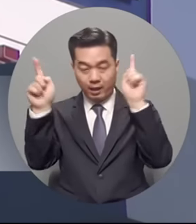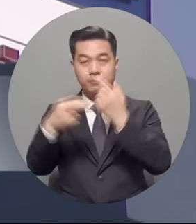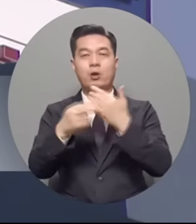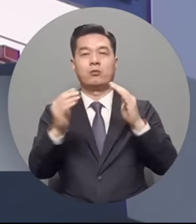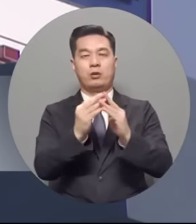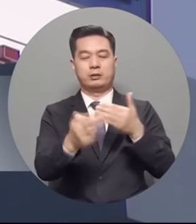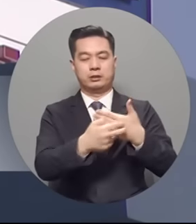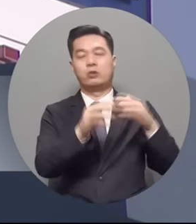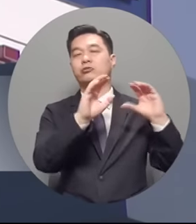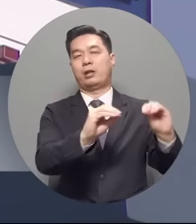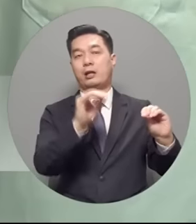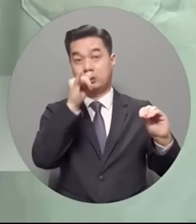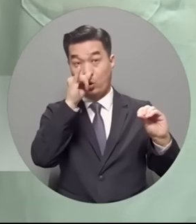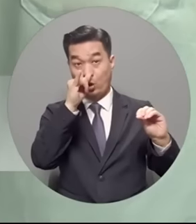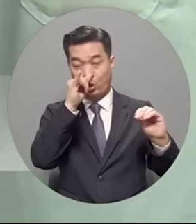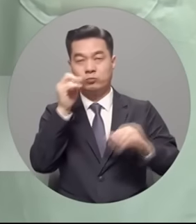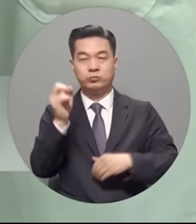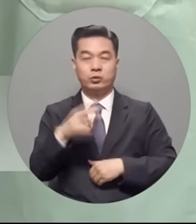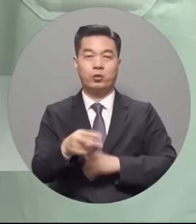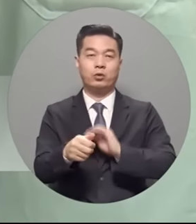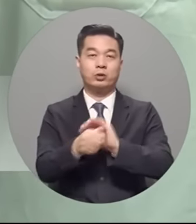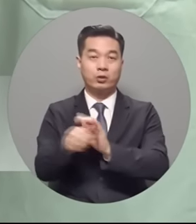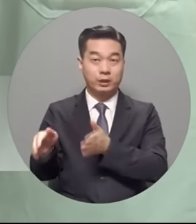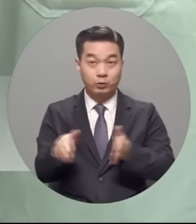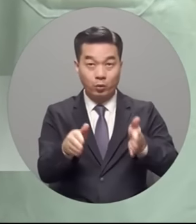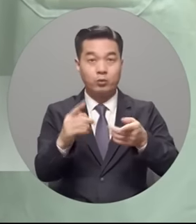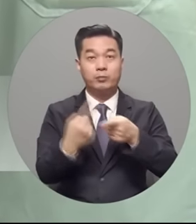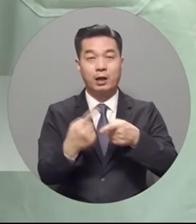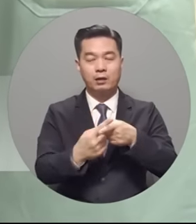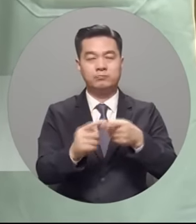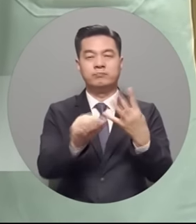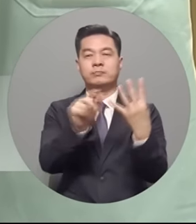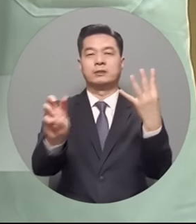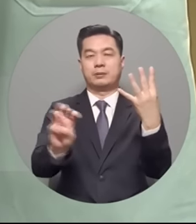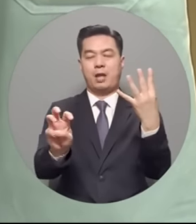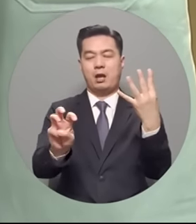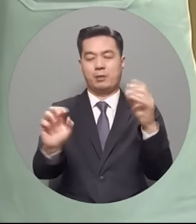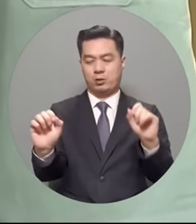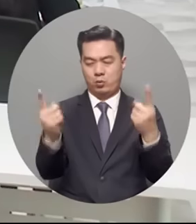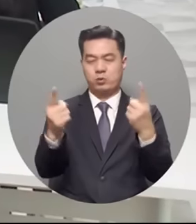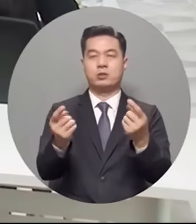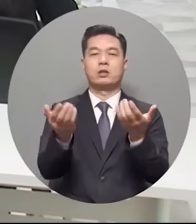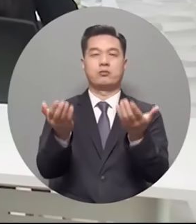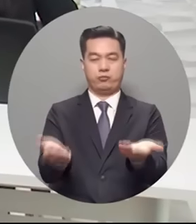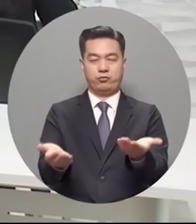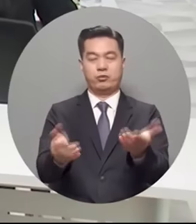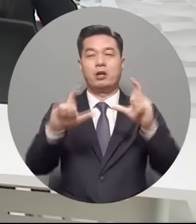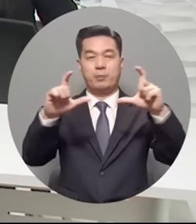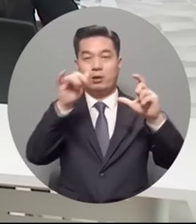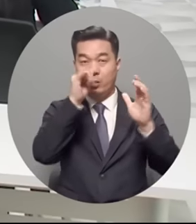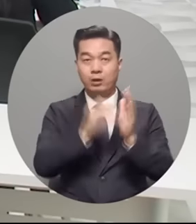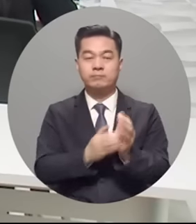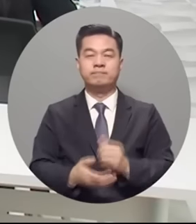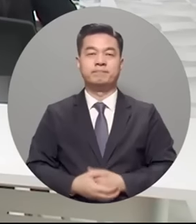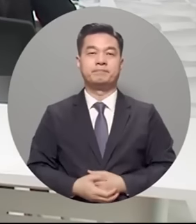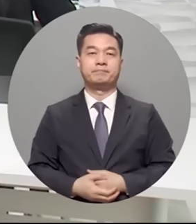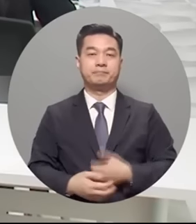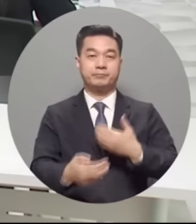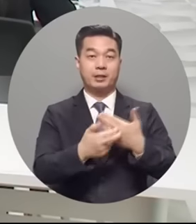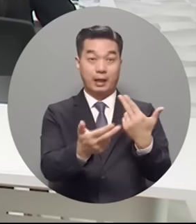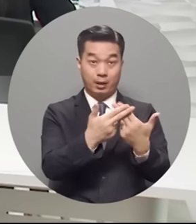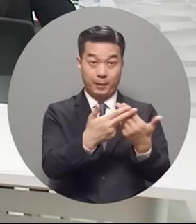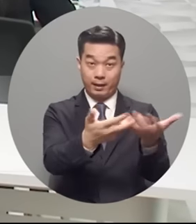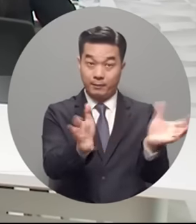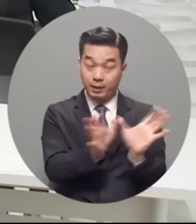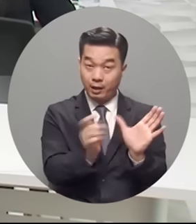예고했고 경상국립대 병원 교수들은 오는 30일 집단 휴진합니다. 의사협회 비대위도 정부를